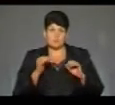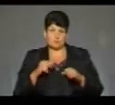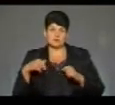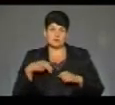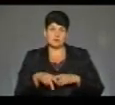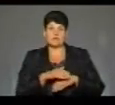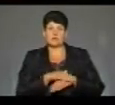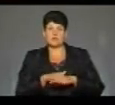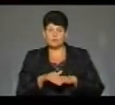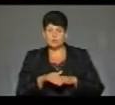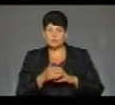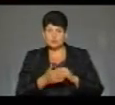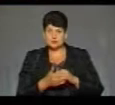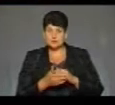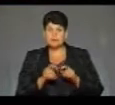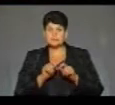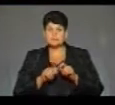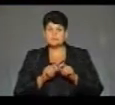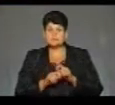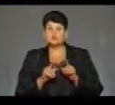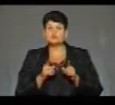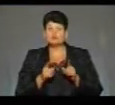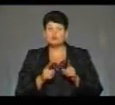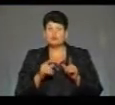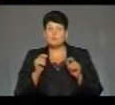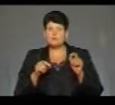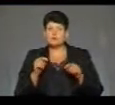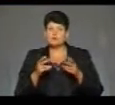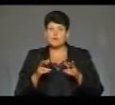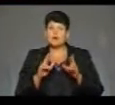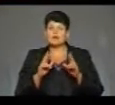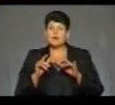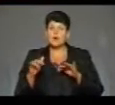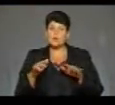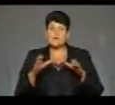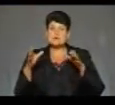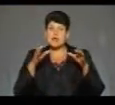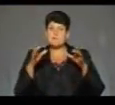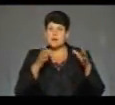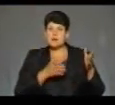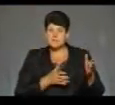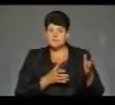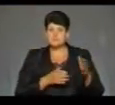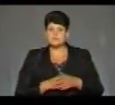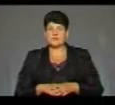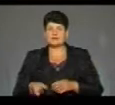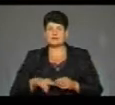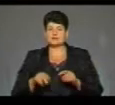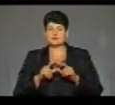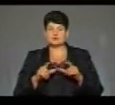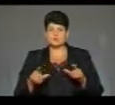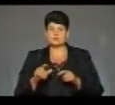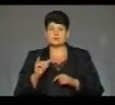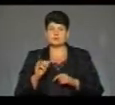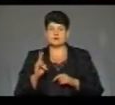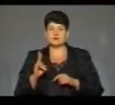з дітьми на вулицю і дослідити, чому падає дощ, як рухаються хмари. Директор школи Ігор Каразія каже,